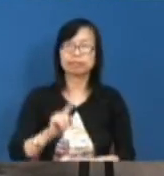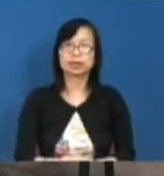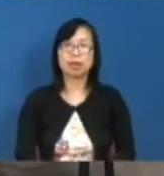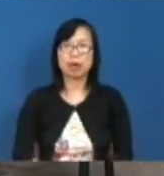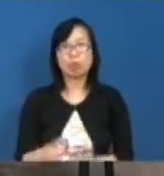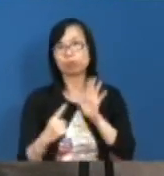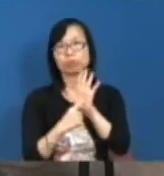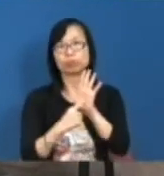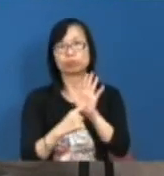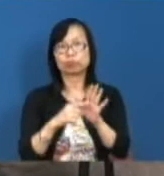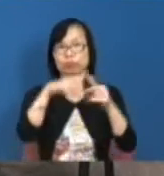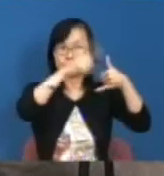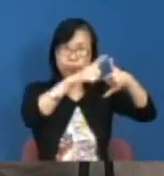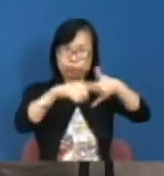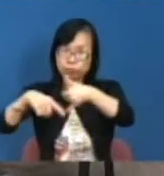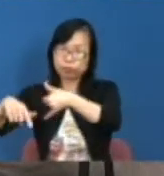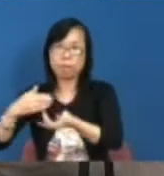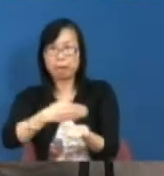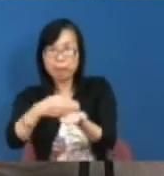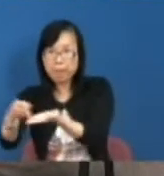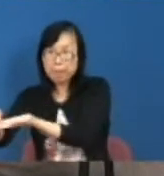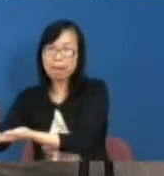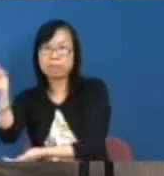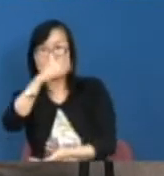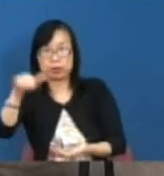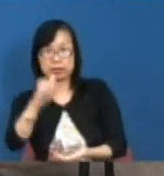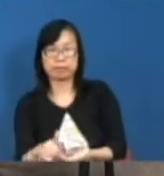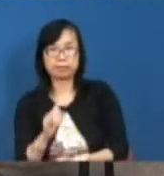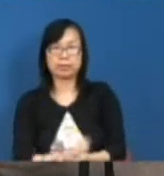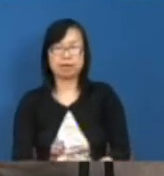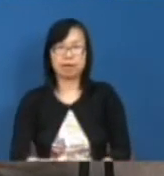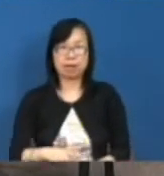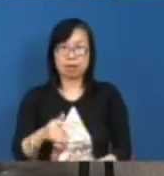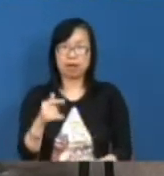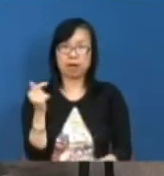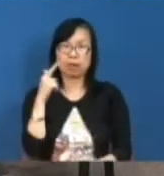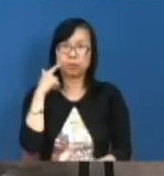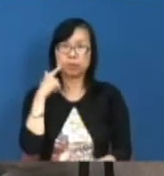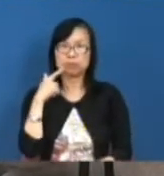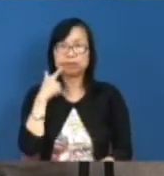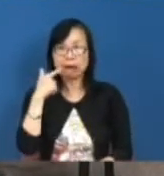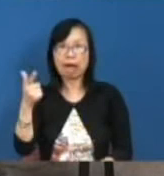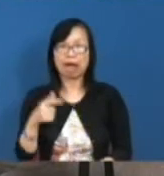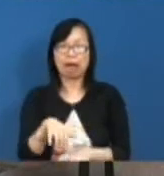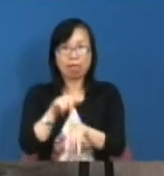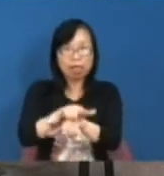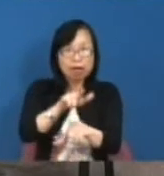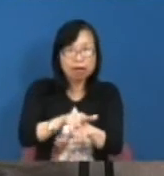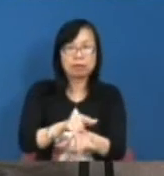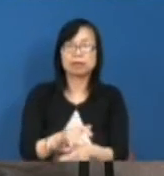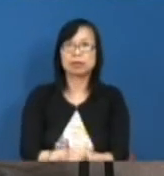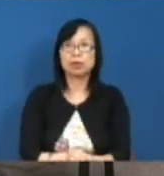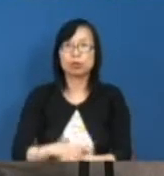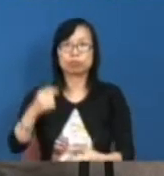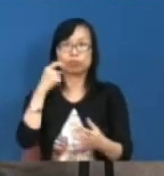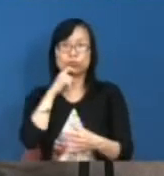家要派6000元，大家都開心啦，有啲人開心，有啲人唔開心啦。咁如果當日佢夾硬要派6000元落 基金佬啦， 基金佬嗰度，咁如果大